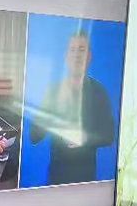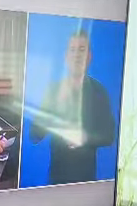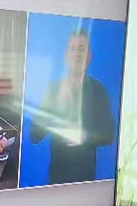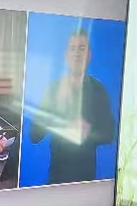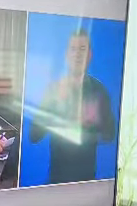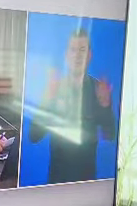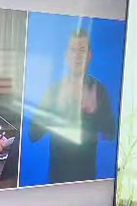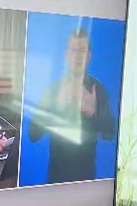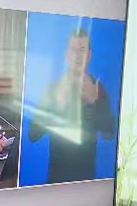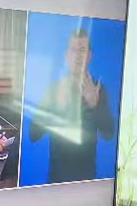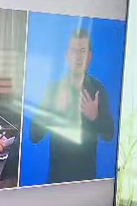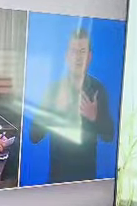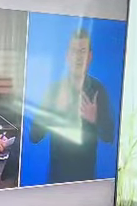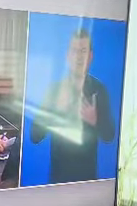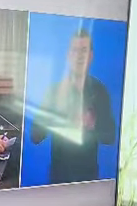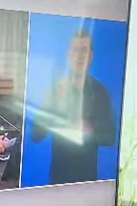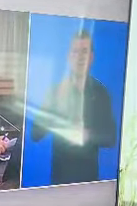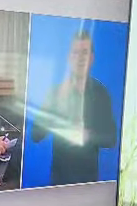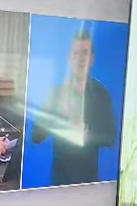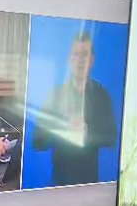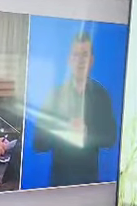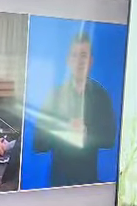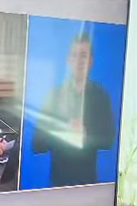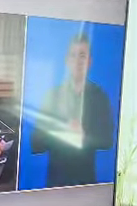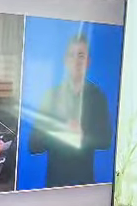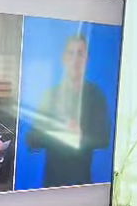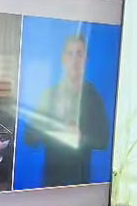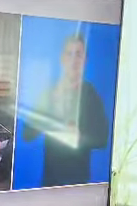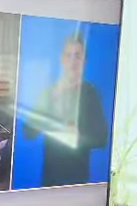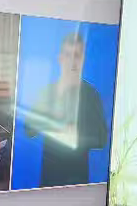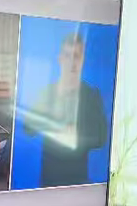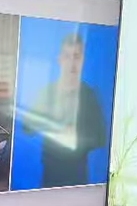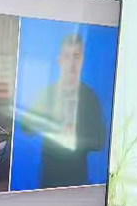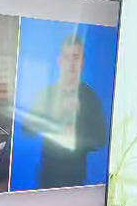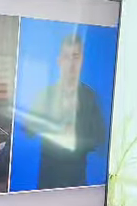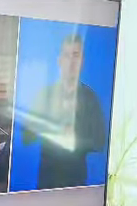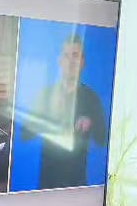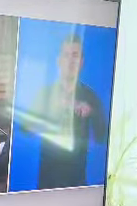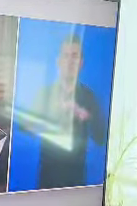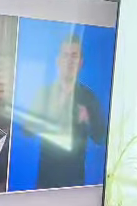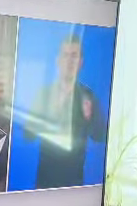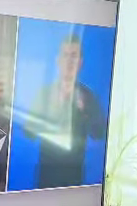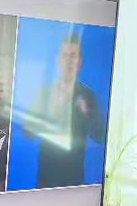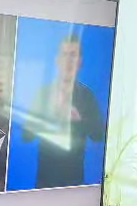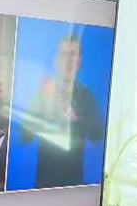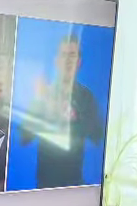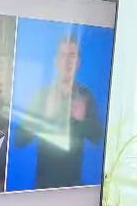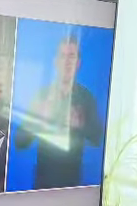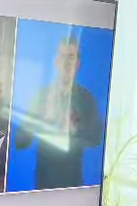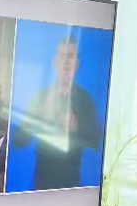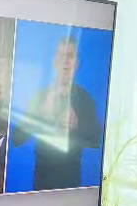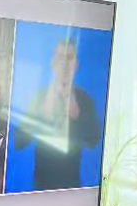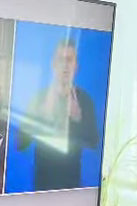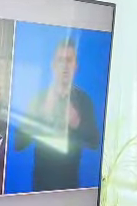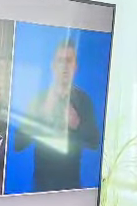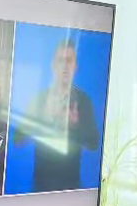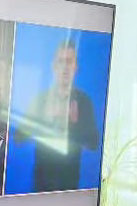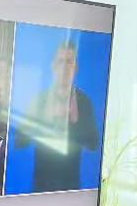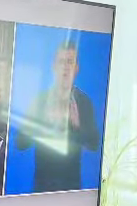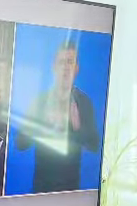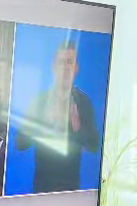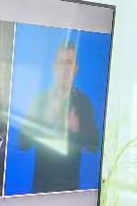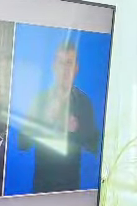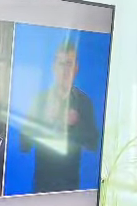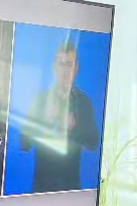76.855.558,96 € s porezom na dodanu vrijednost. U siječnju ove godine sklopljen je sporazum o pripremi i provedbi strateškog projekta između